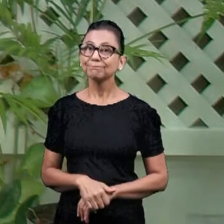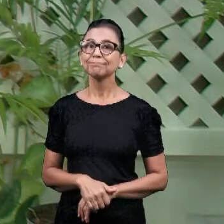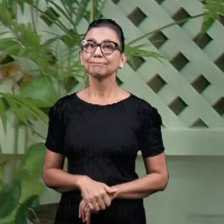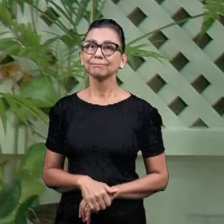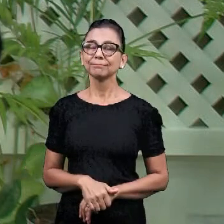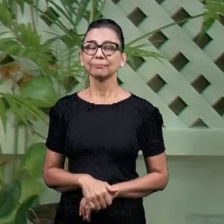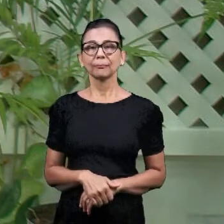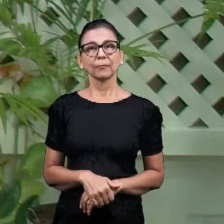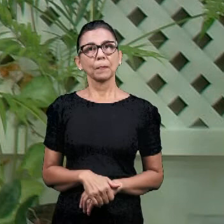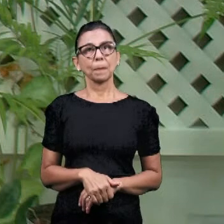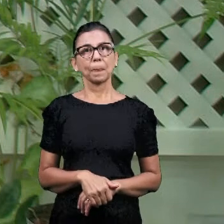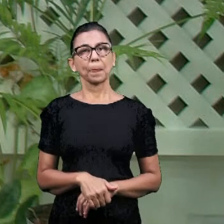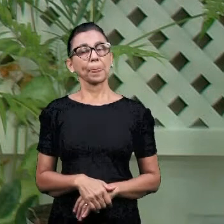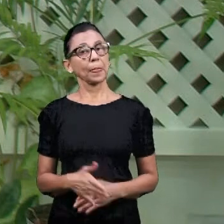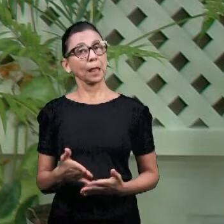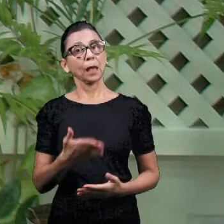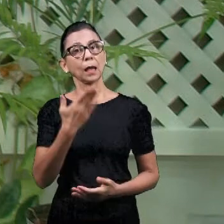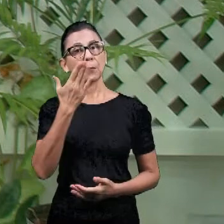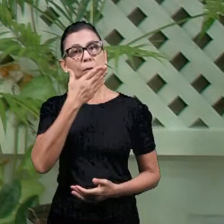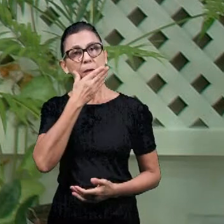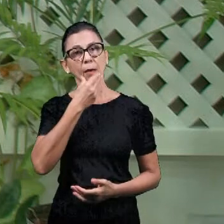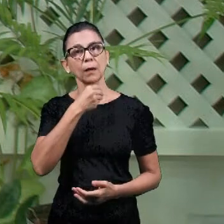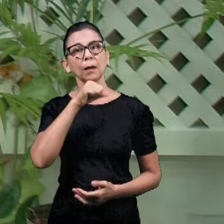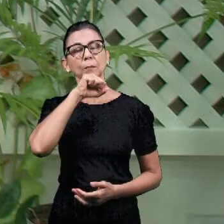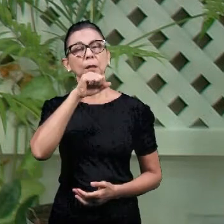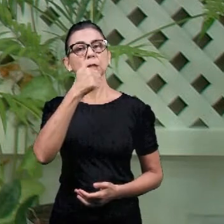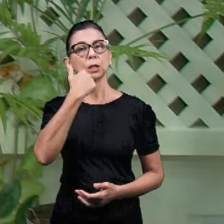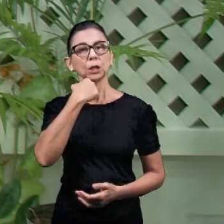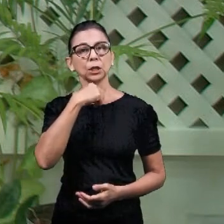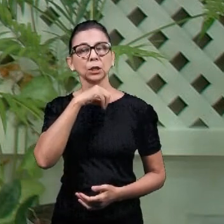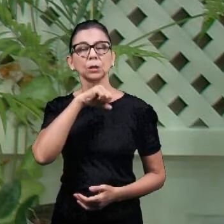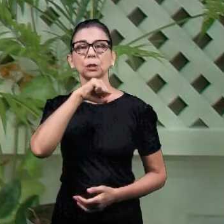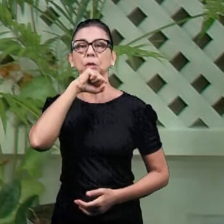naturellement, c'est l'exemple, et la mère aussi. 4 ans.